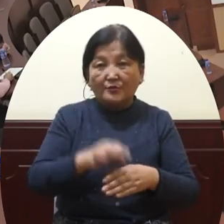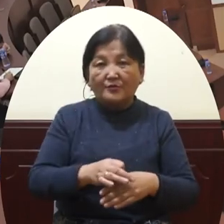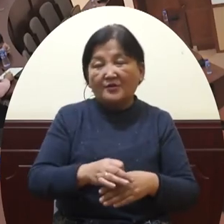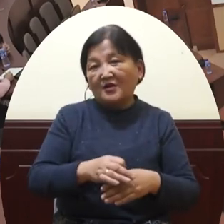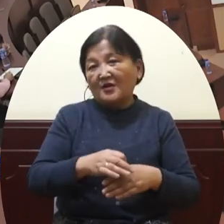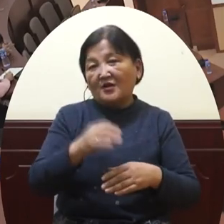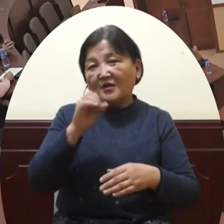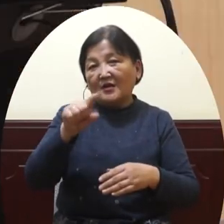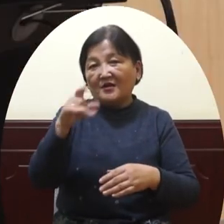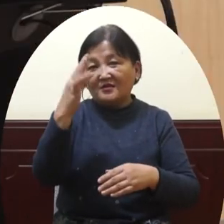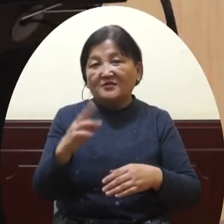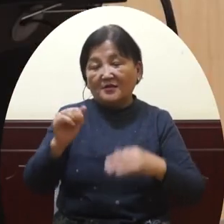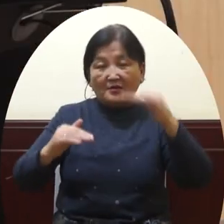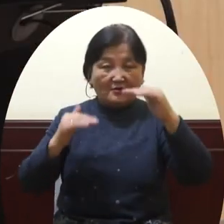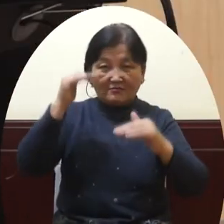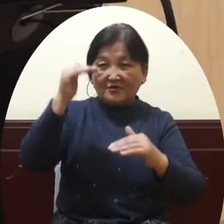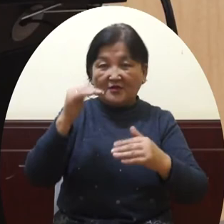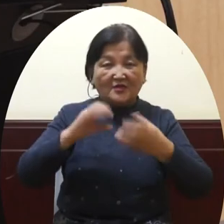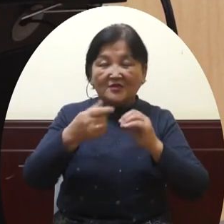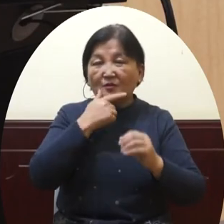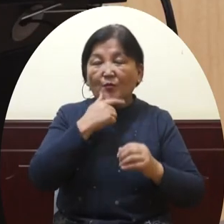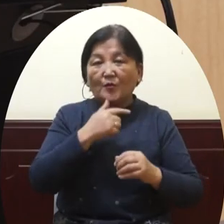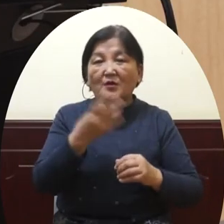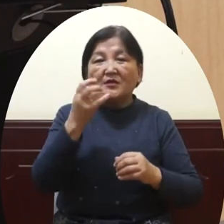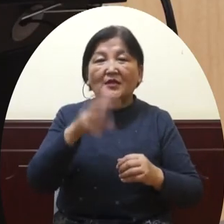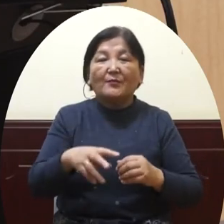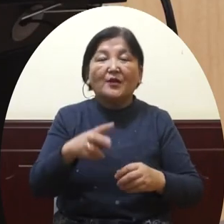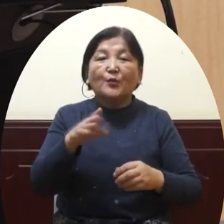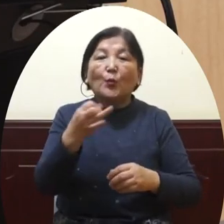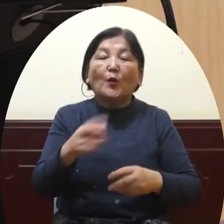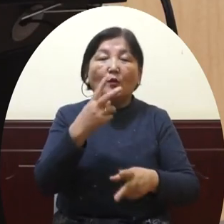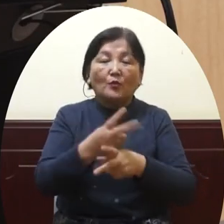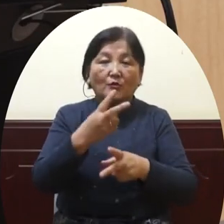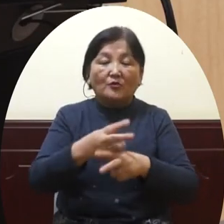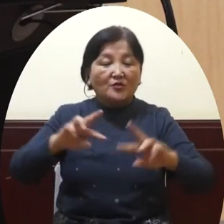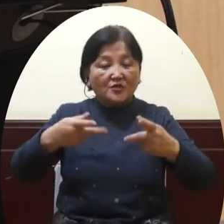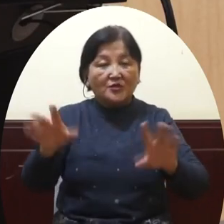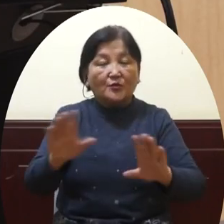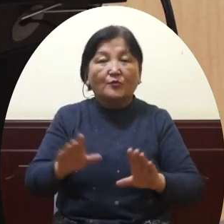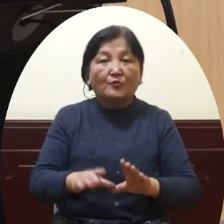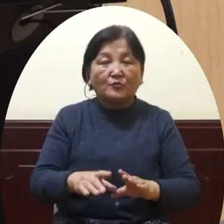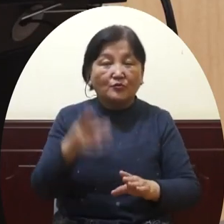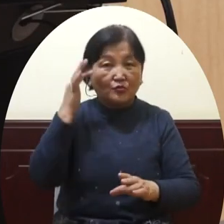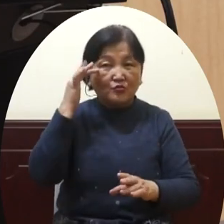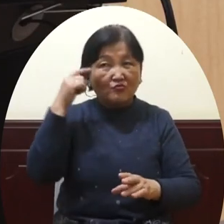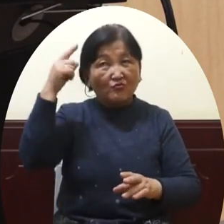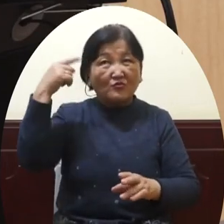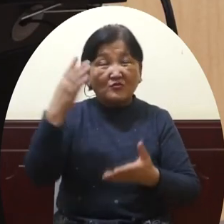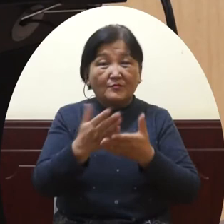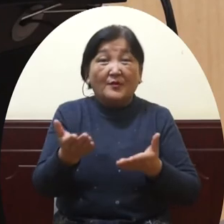хар тэ намын тухай хувь шинжлэхдэггүй сонгуулаасан зүр төсөөлж байна.